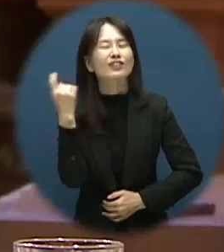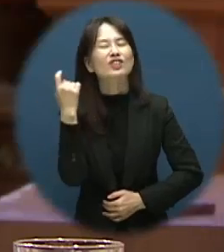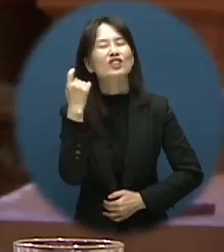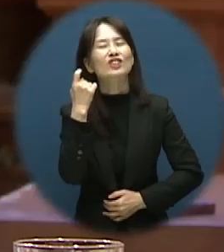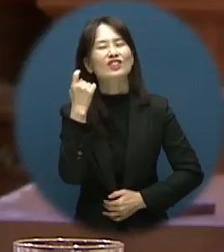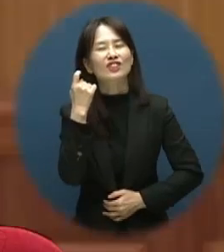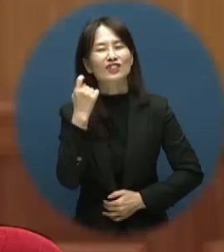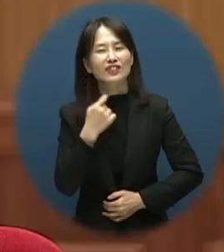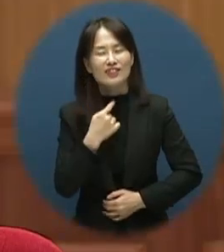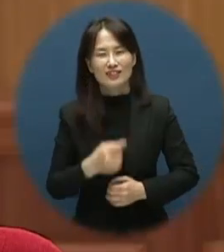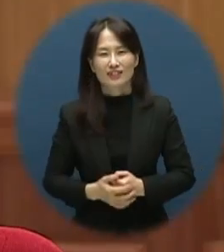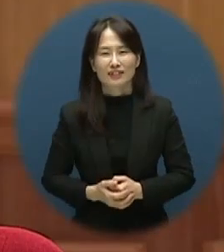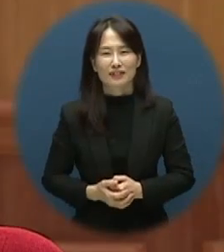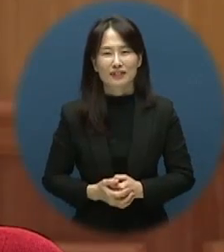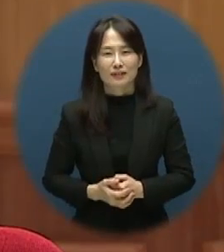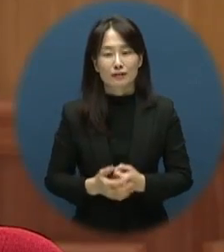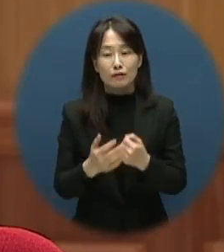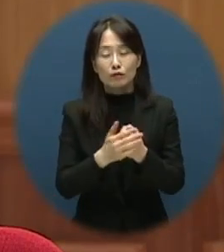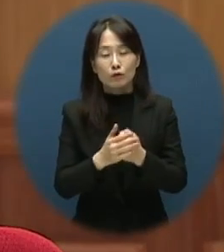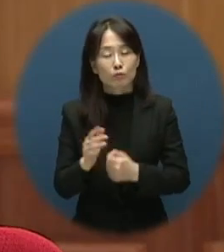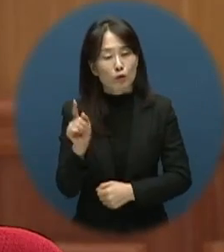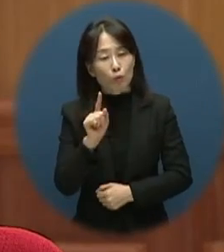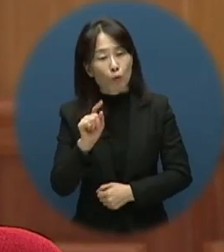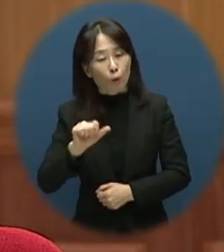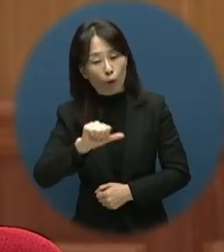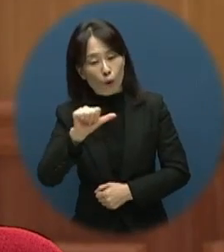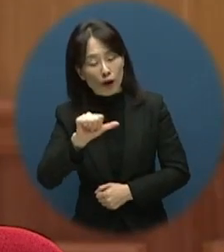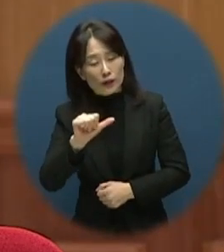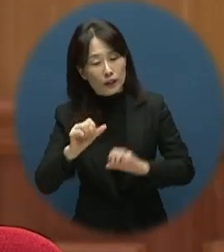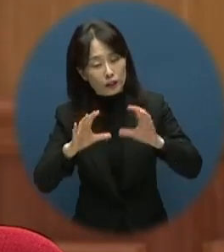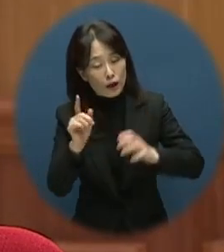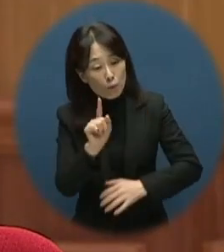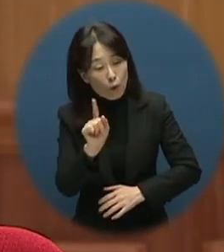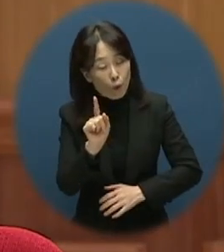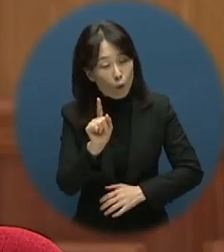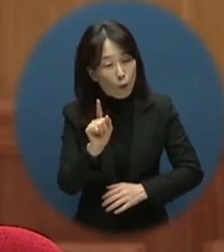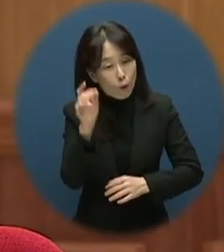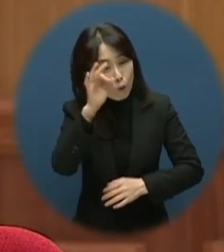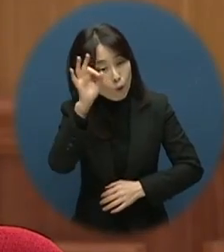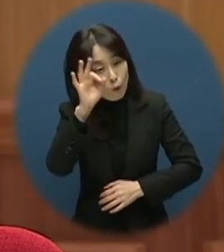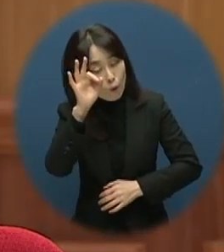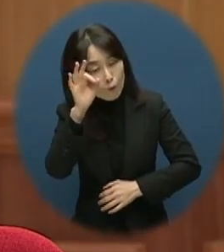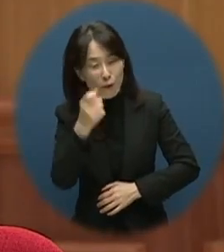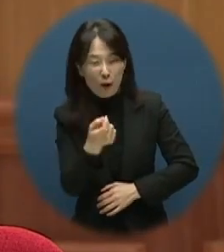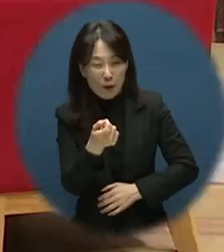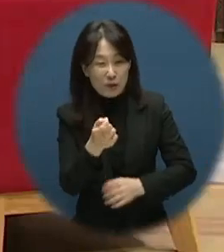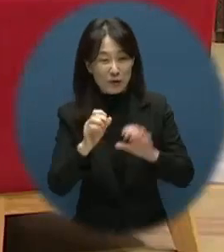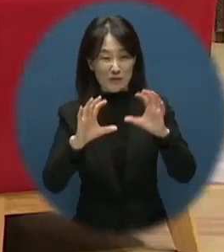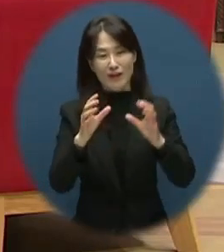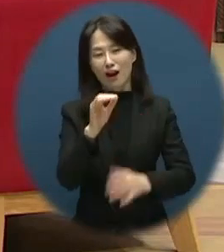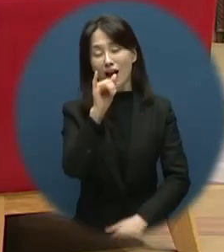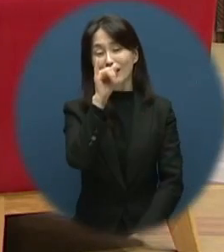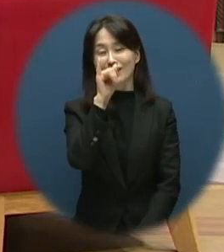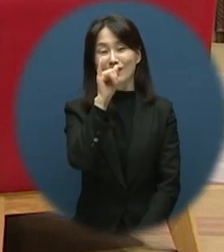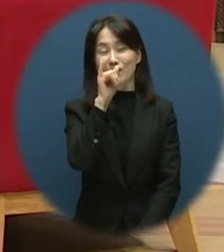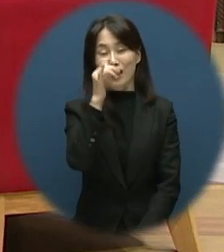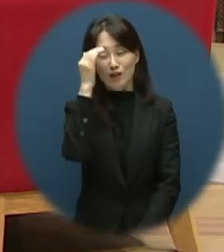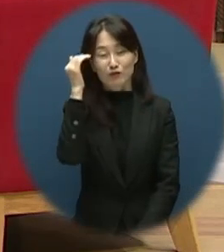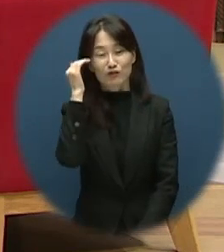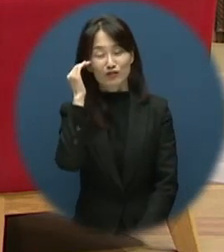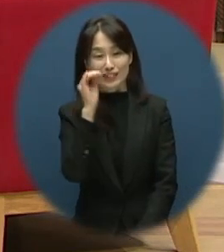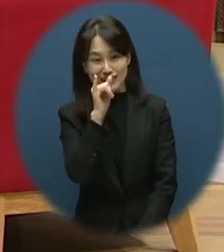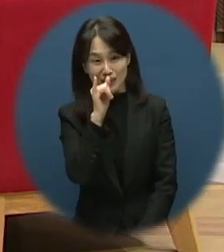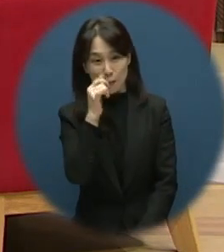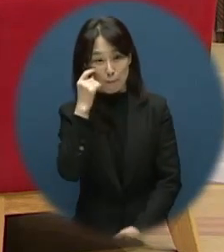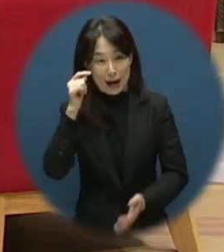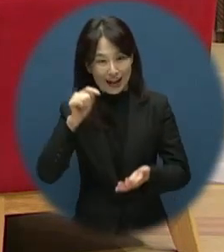그래서, 그러면 또 뭐 있나 찾아보니까, 중간에서 조그만한 나라 있더라. 그래서 한국